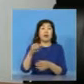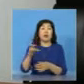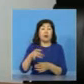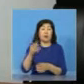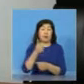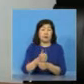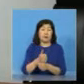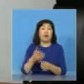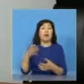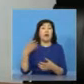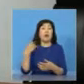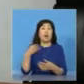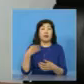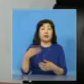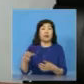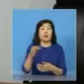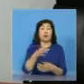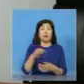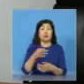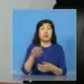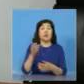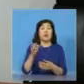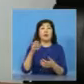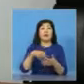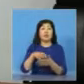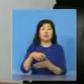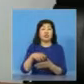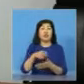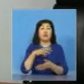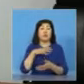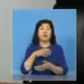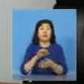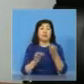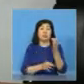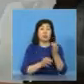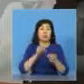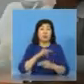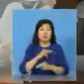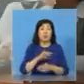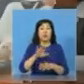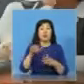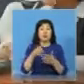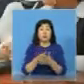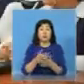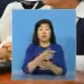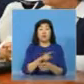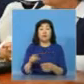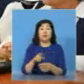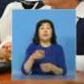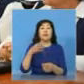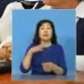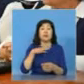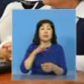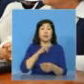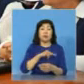облысы Қазақстан халқы ассамблеясы хатшылығының меңгерушісі. 2017 жылдан бүгінгі күнге дейін Ақтөбе облысының ішкі саясат